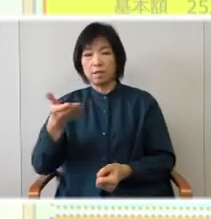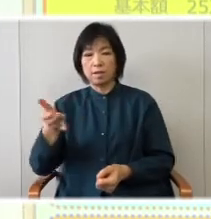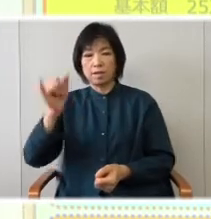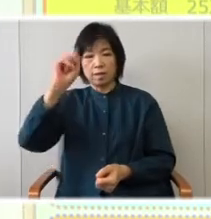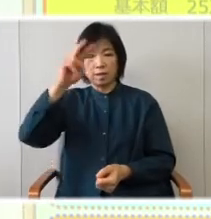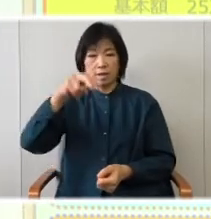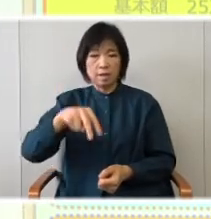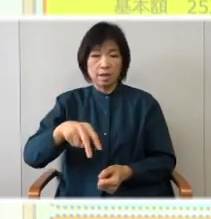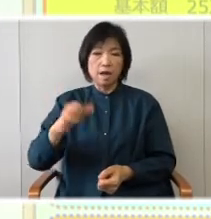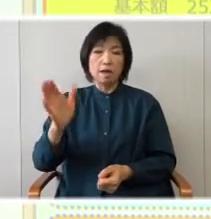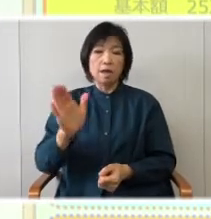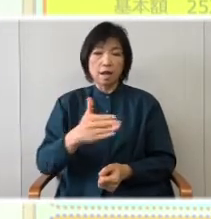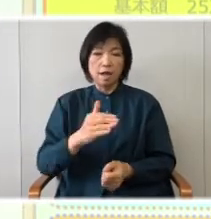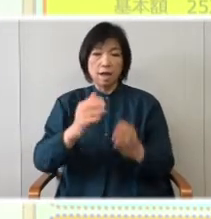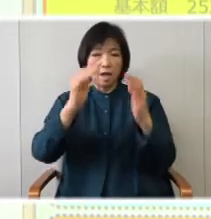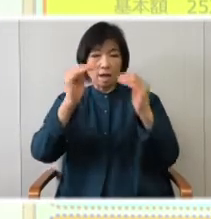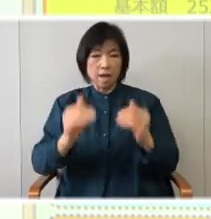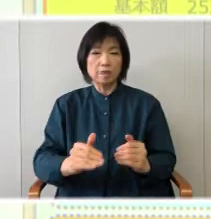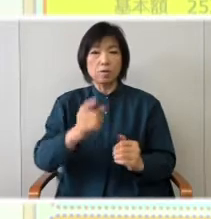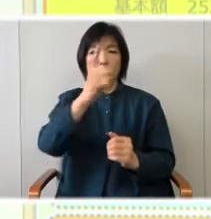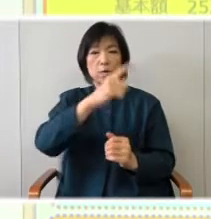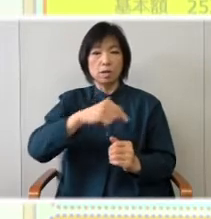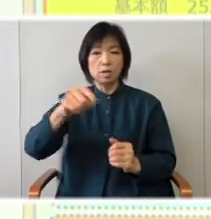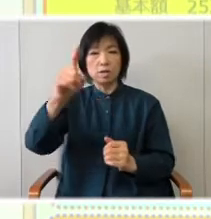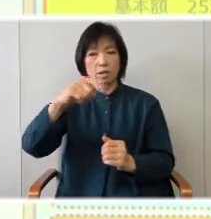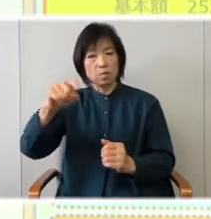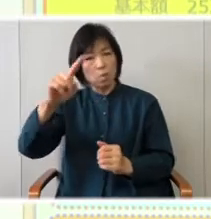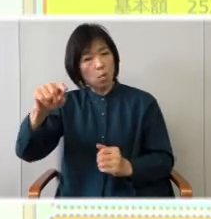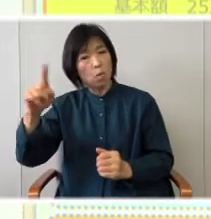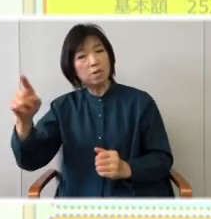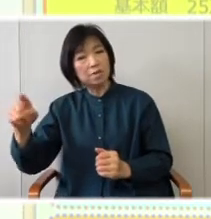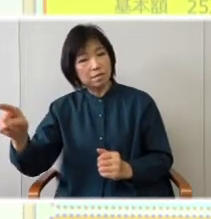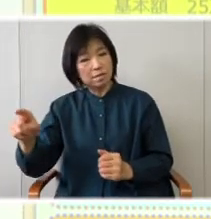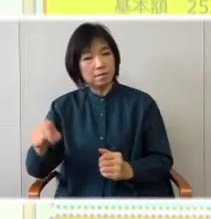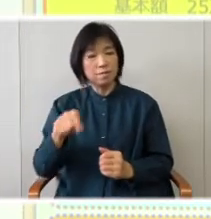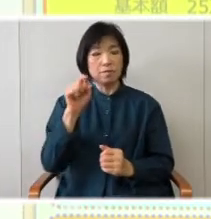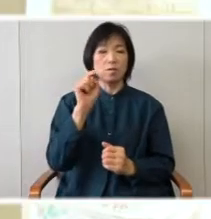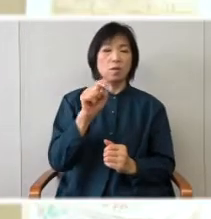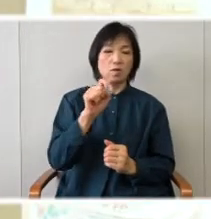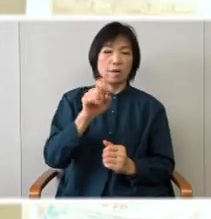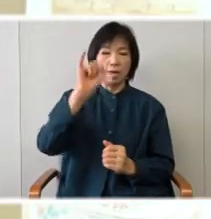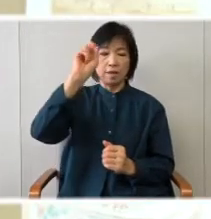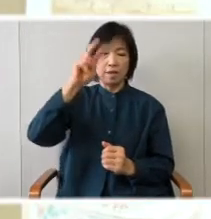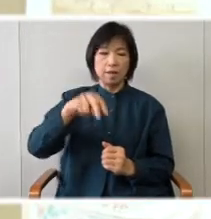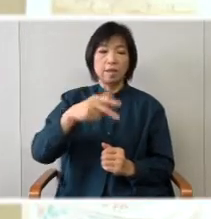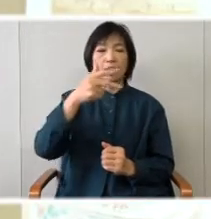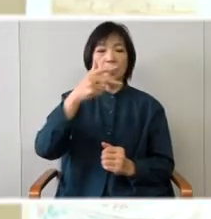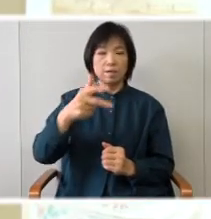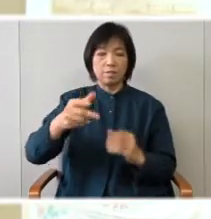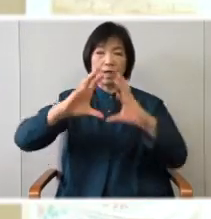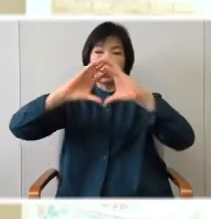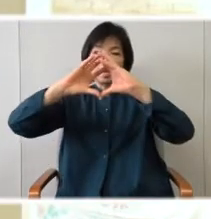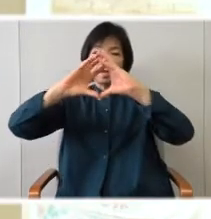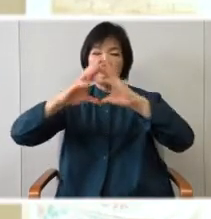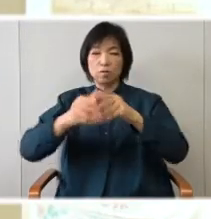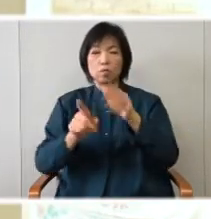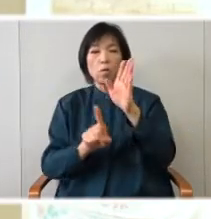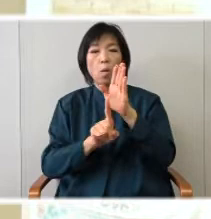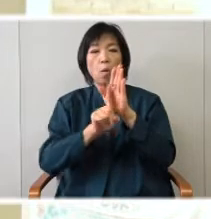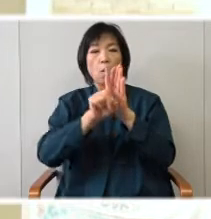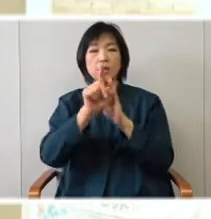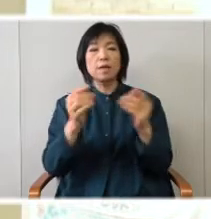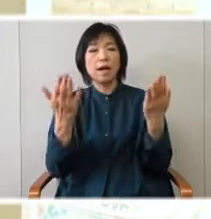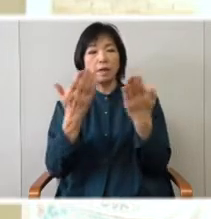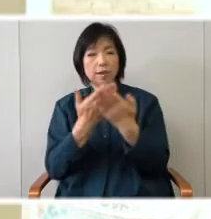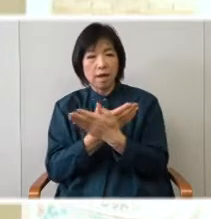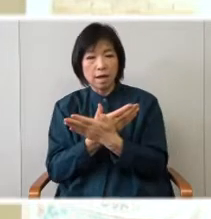CO2 であります。で、まあ、稲市ではあの地球温暖化への対策として平